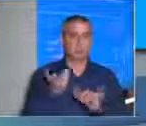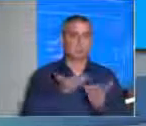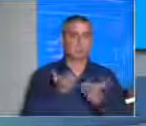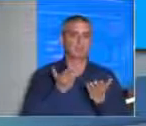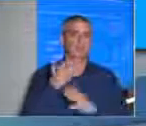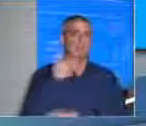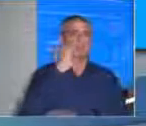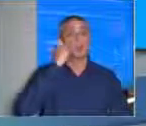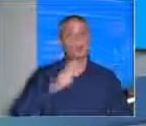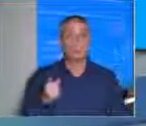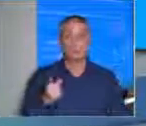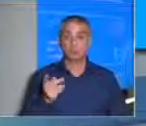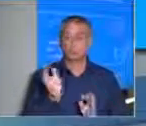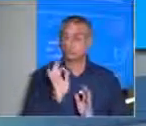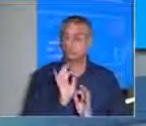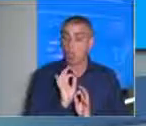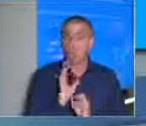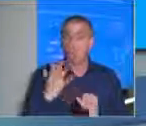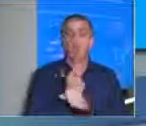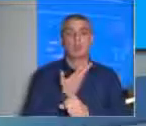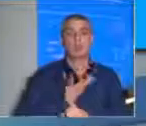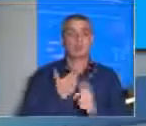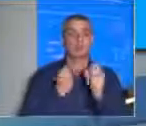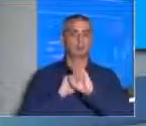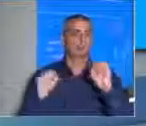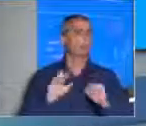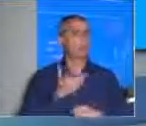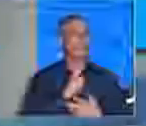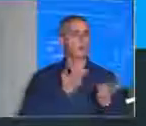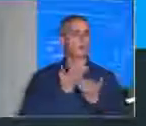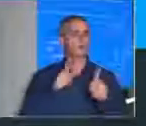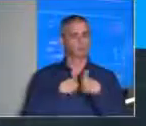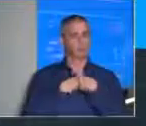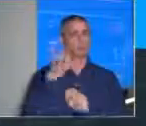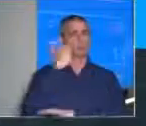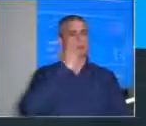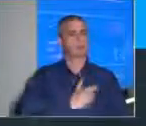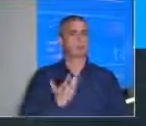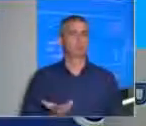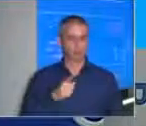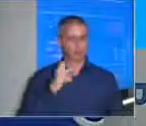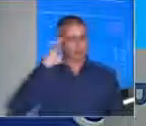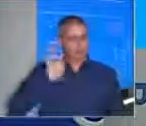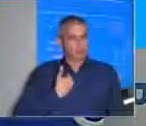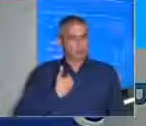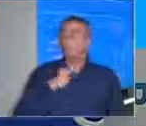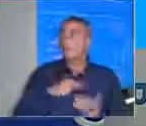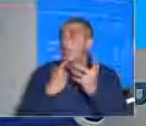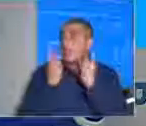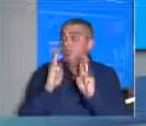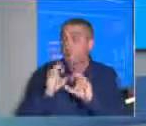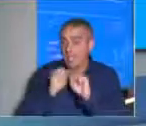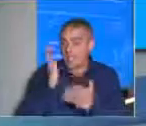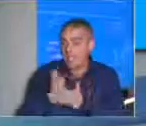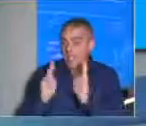מתייחס למדינה פושעת שעדיין לא השיג נשק גרעיני. אז למה הוא לא מתייחס אליה כמדינה פושעת? זה מה שמשגע אותי. כי יש לה נשק גרעיני,